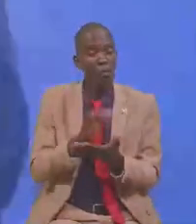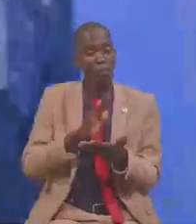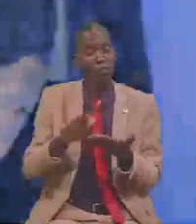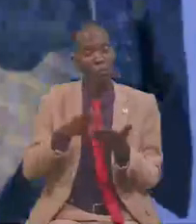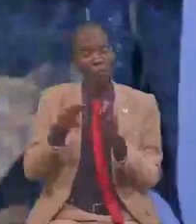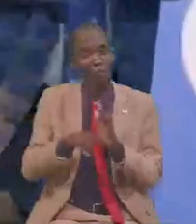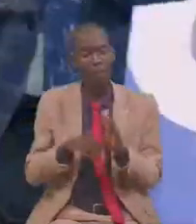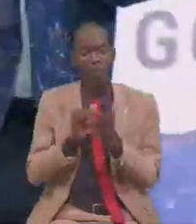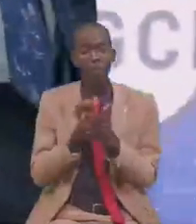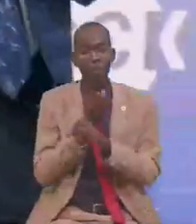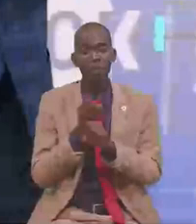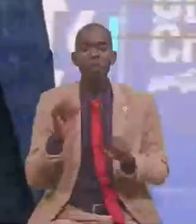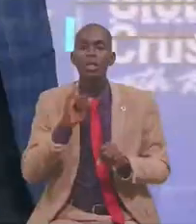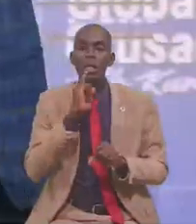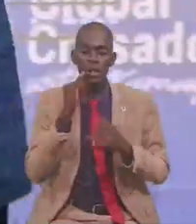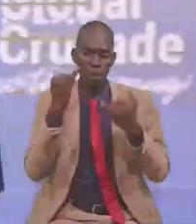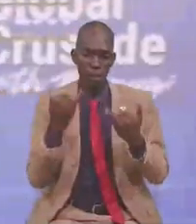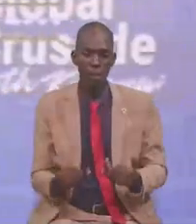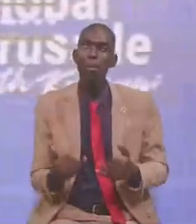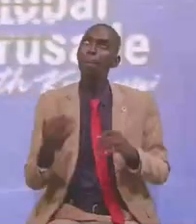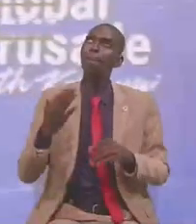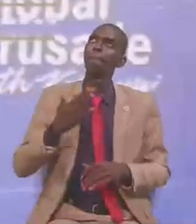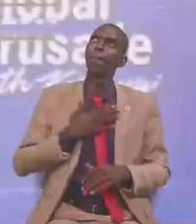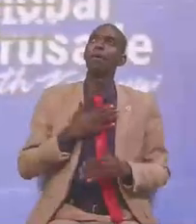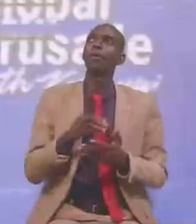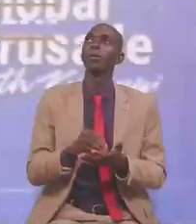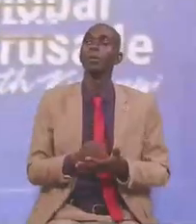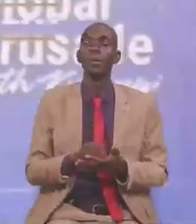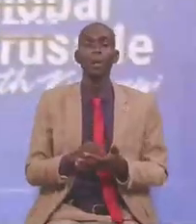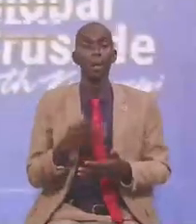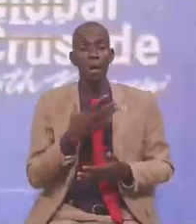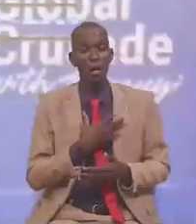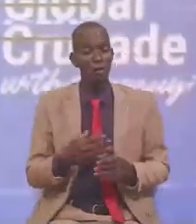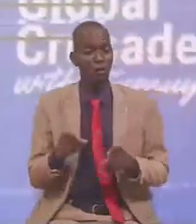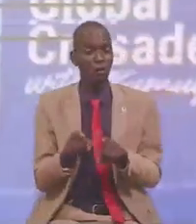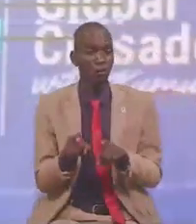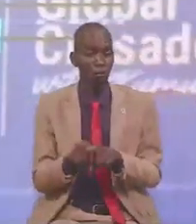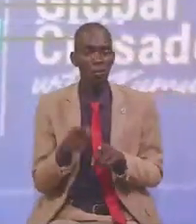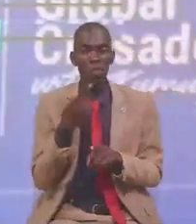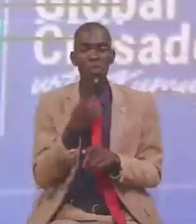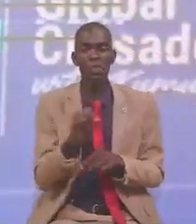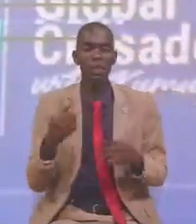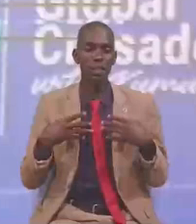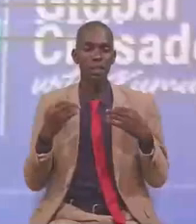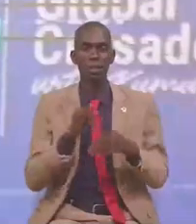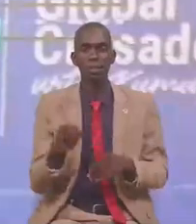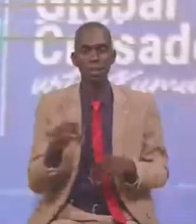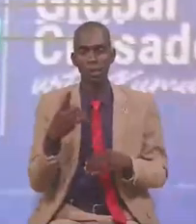salut est maintenant le mien. Et puis, la guérison, la